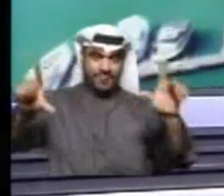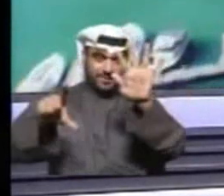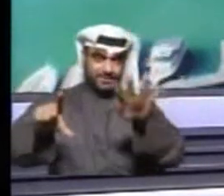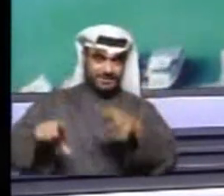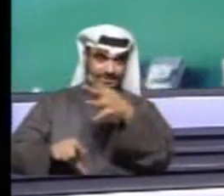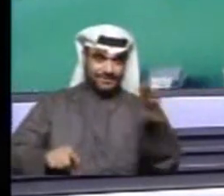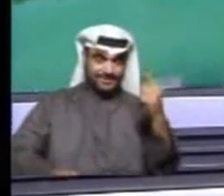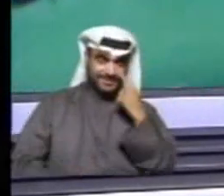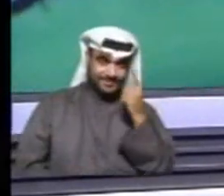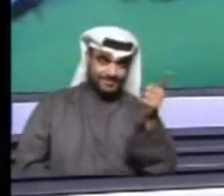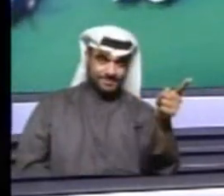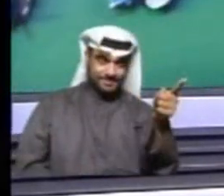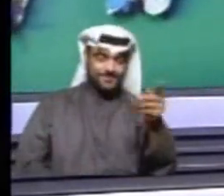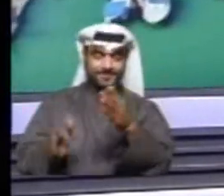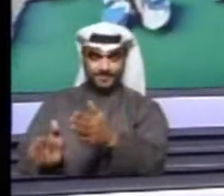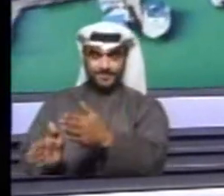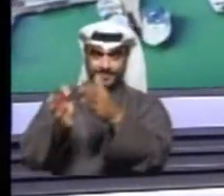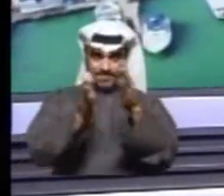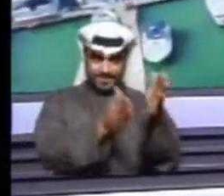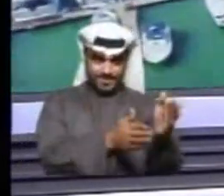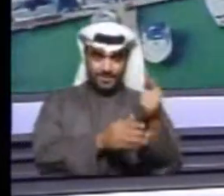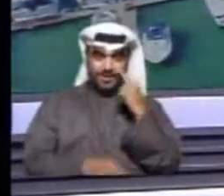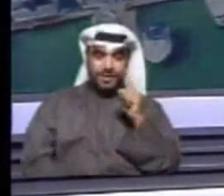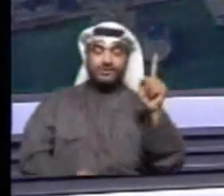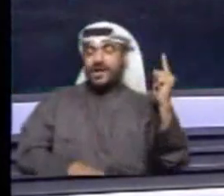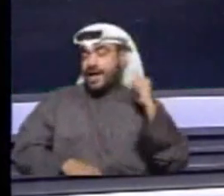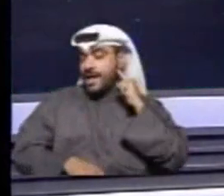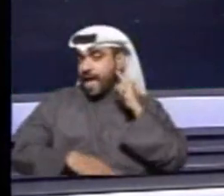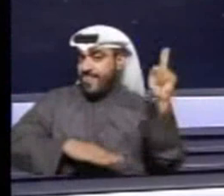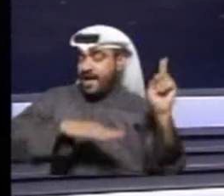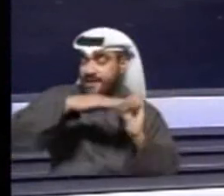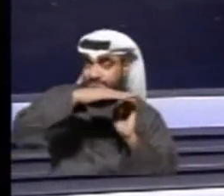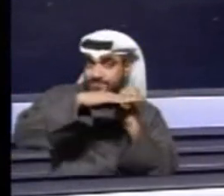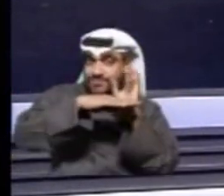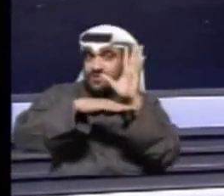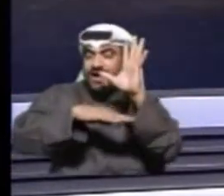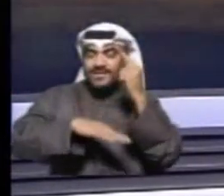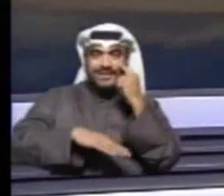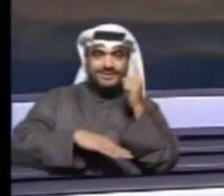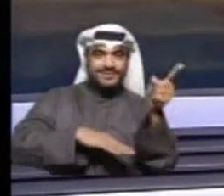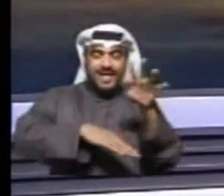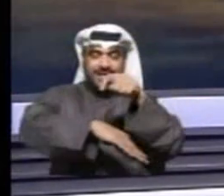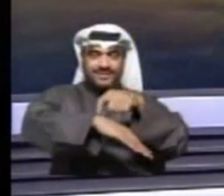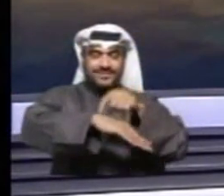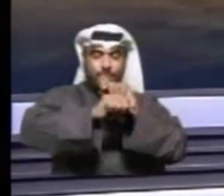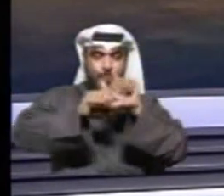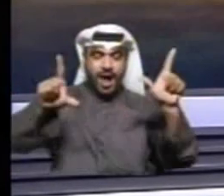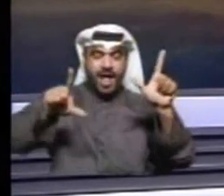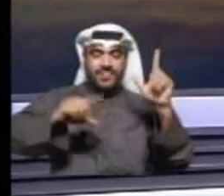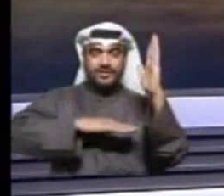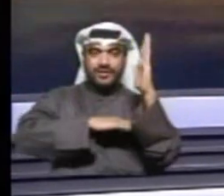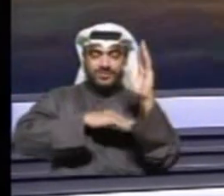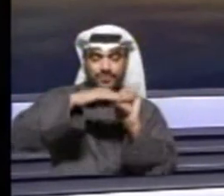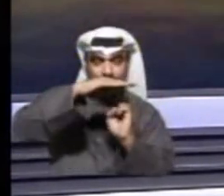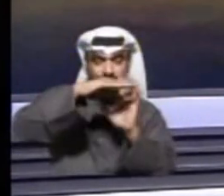صباحا، والجزر الثاني الساعة 5 و29 دقيقة مساء. المواقيت بإذن الله، أذان الفير راح يكون الساعة 5 و4 دقائق، والشروق